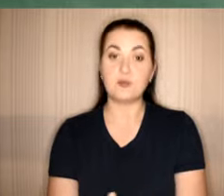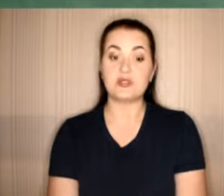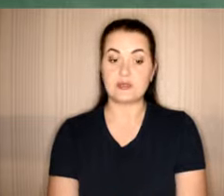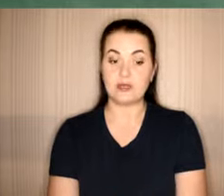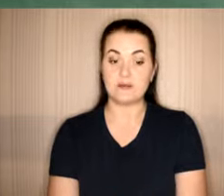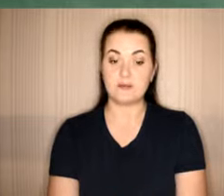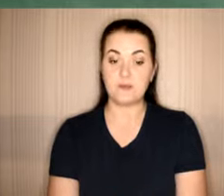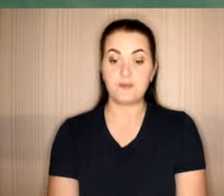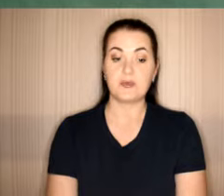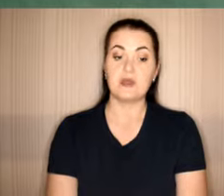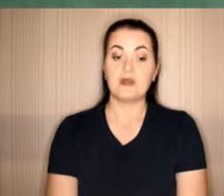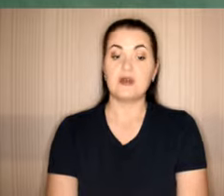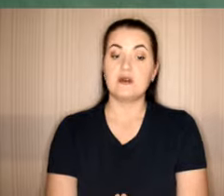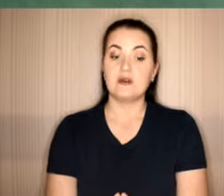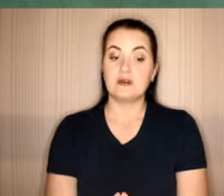рад, потрібен.